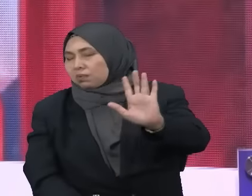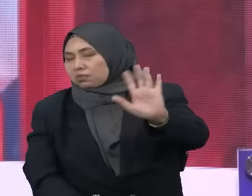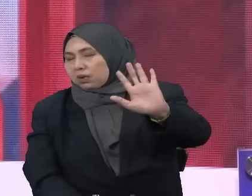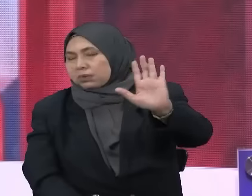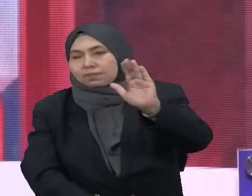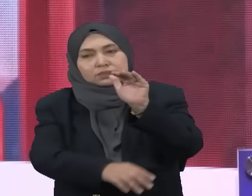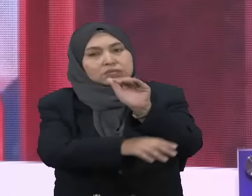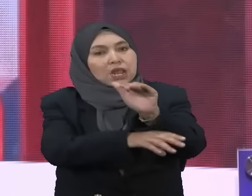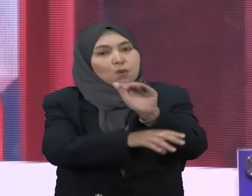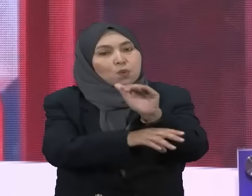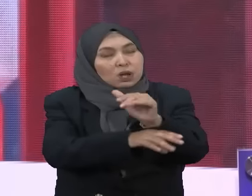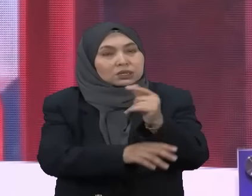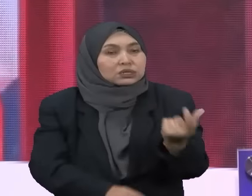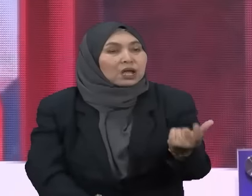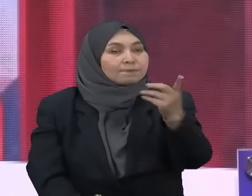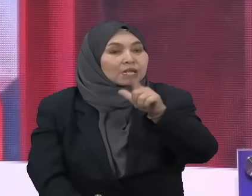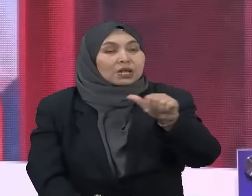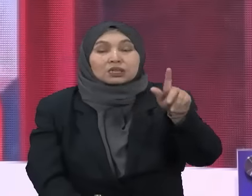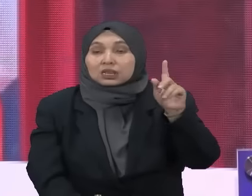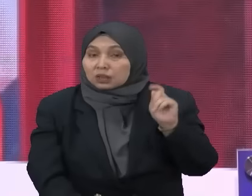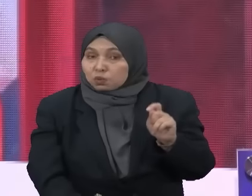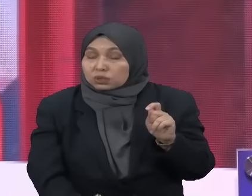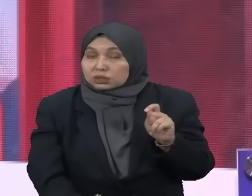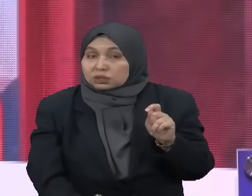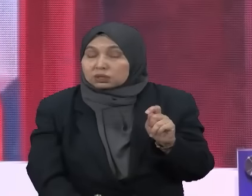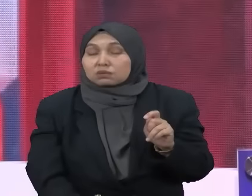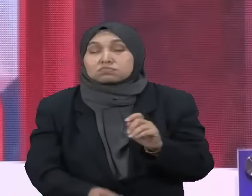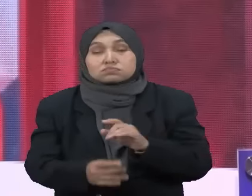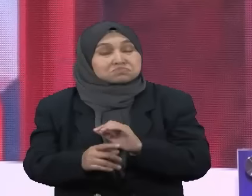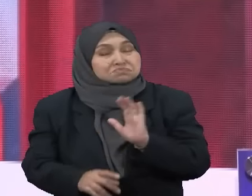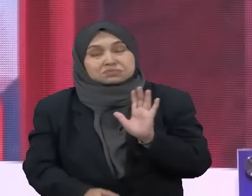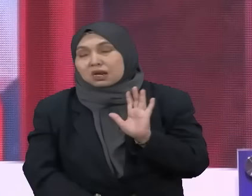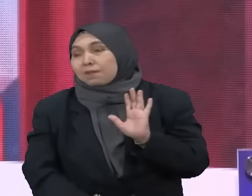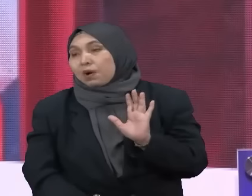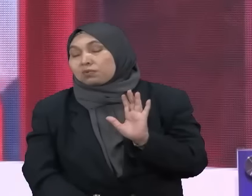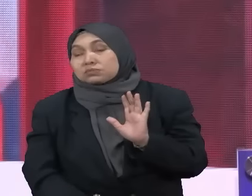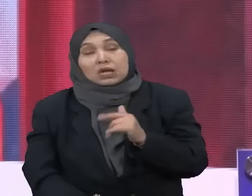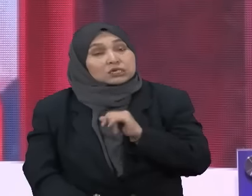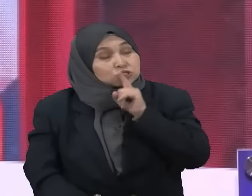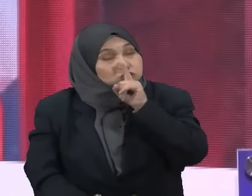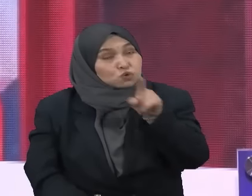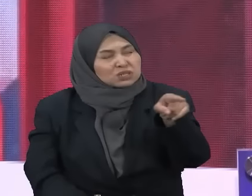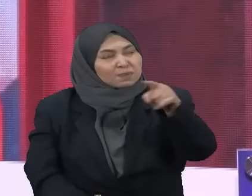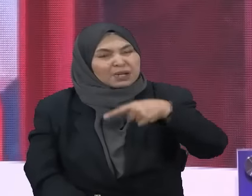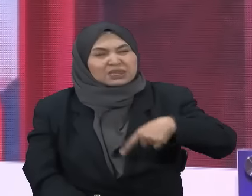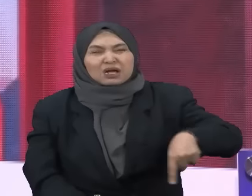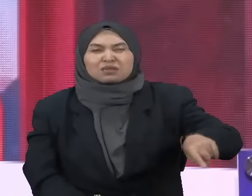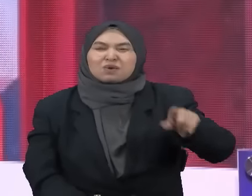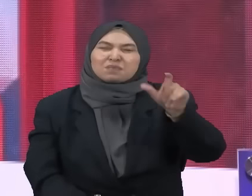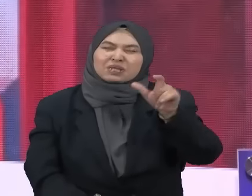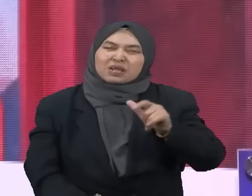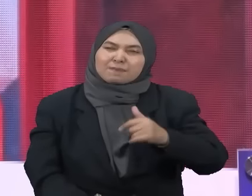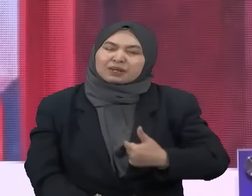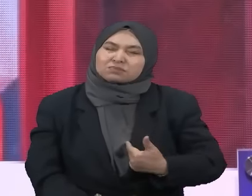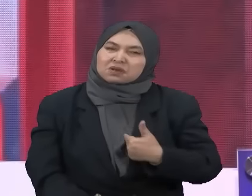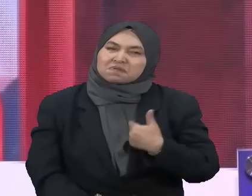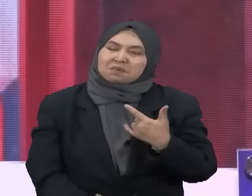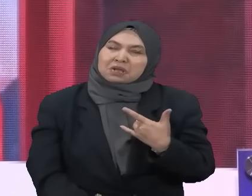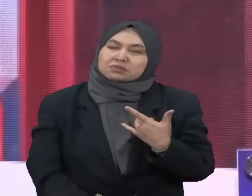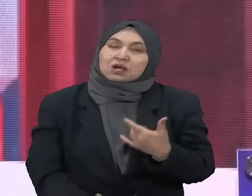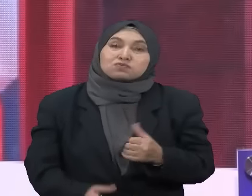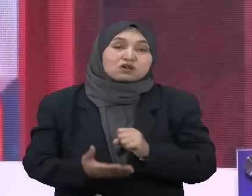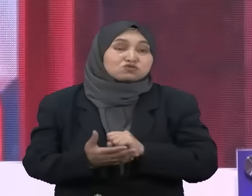dakwah Nabi Lut alaihi salam. Innahum unasun yatatahharun. Sesungguhnya mereka itu adalah orang yang menganggap dirinya suci.